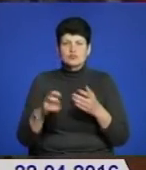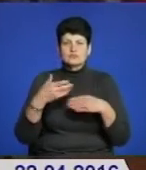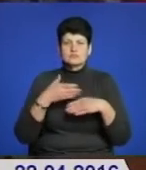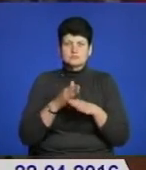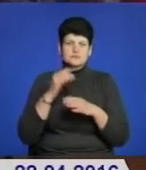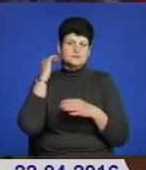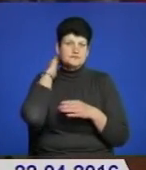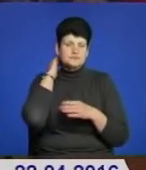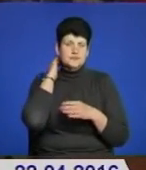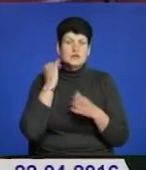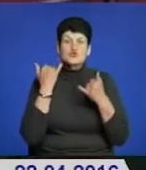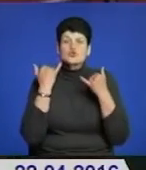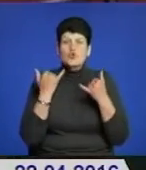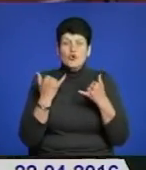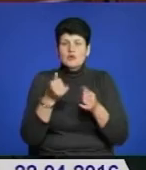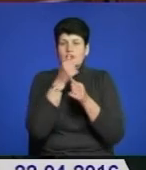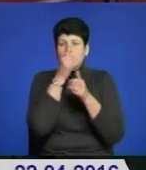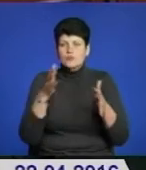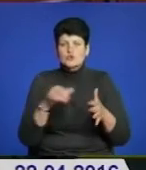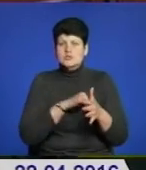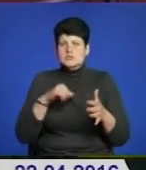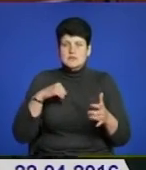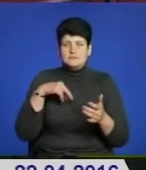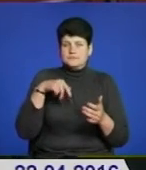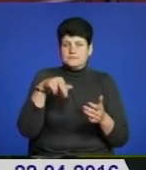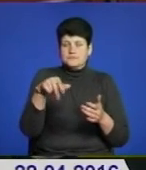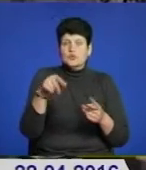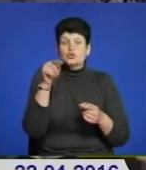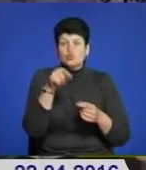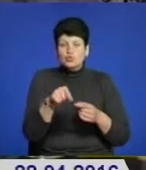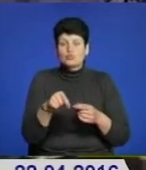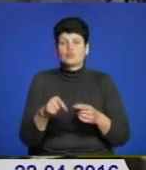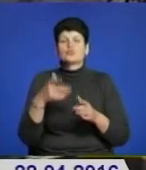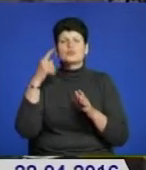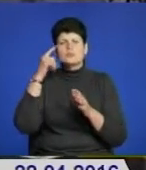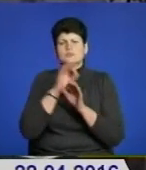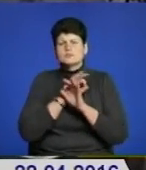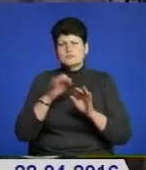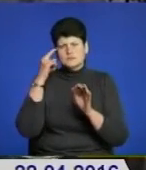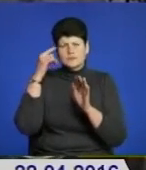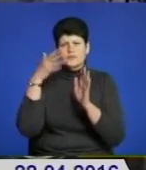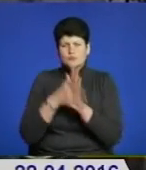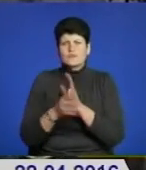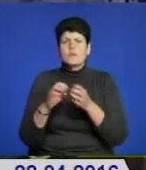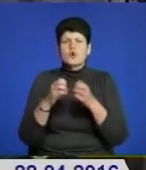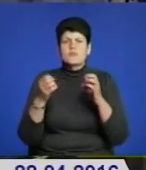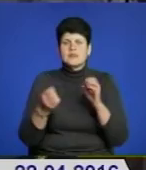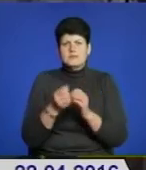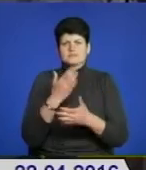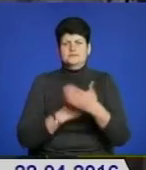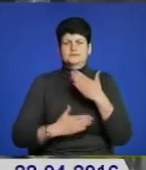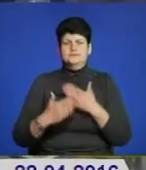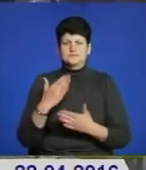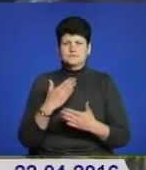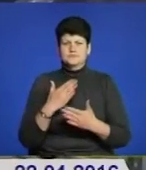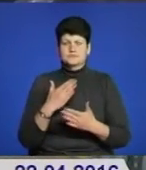хребта. Сьогодні Віктор неспроможний самостійно пересуватися. Тому, як ніхто інший, добре знає усі життєві негаразди людей з обмеженими